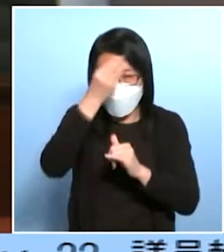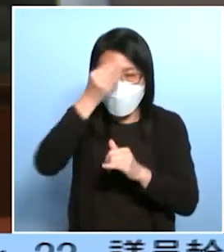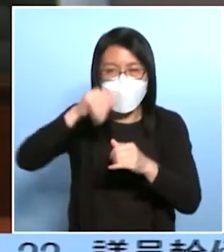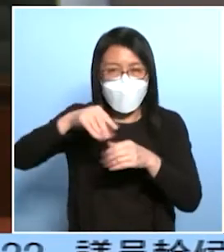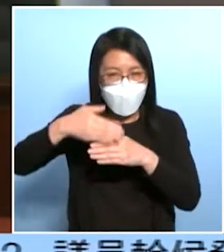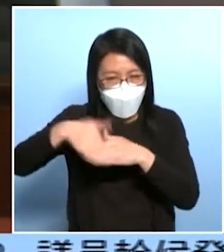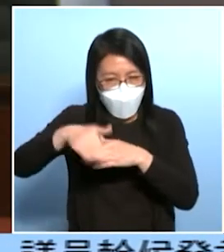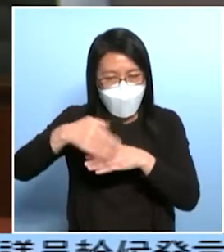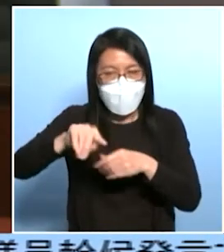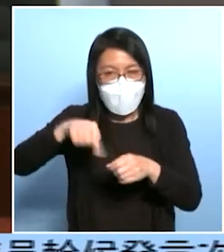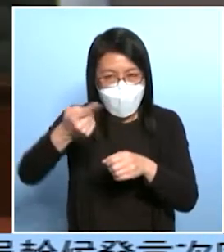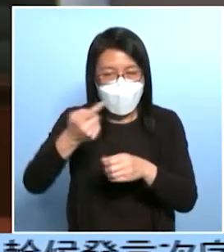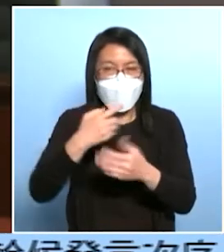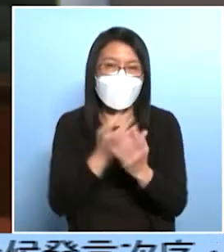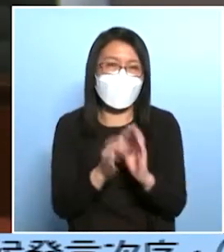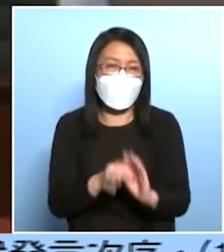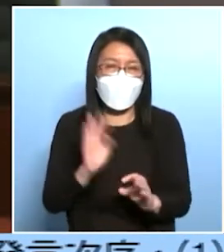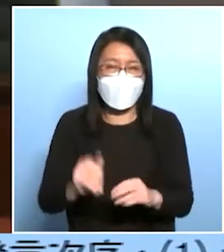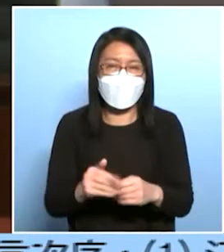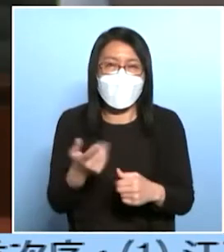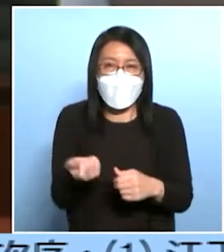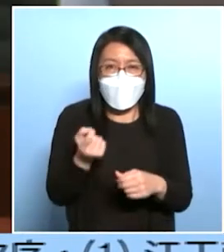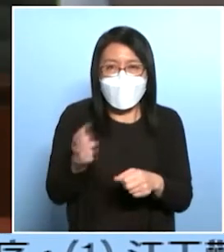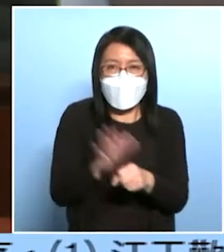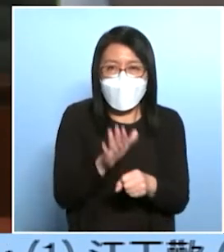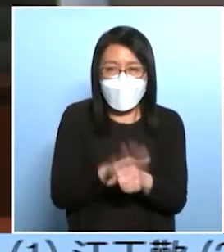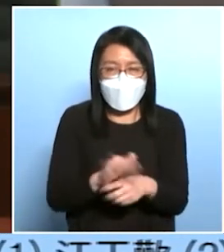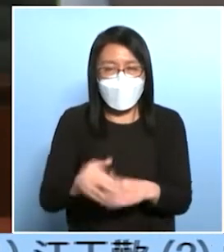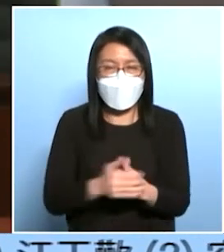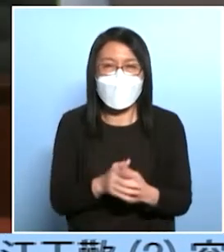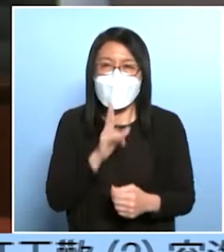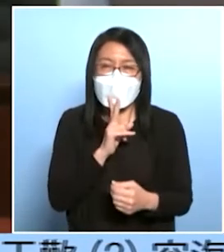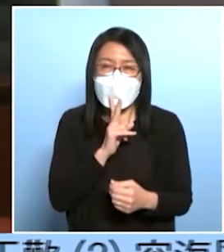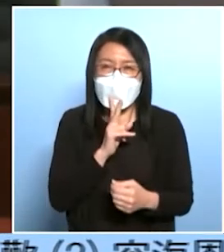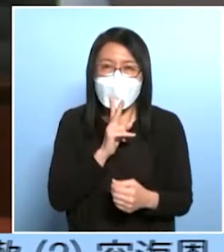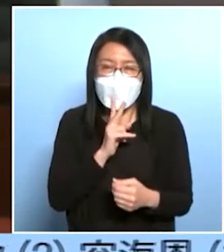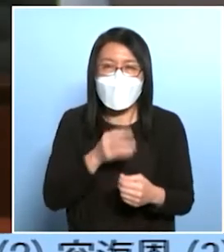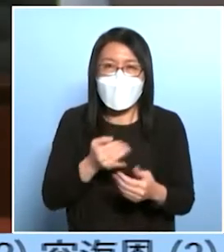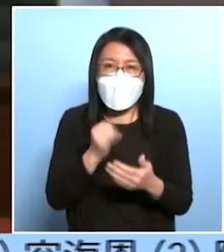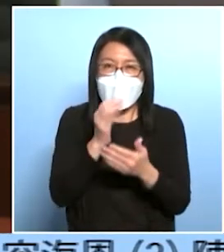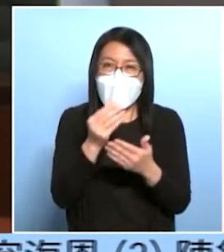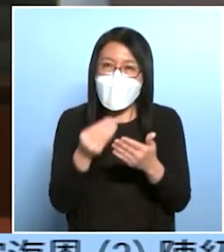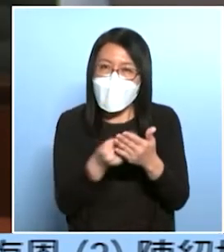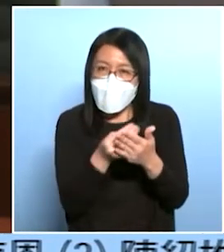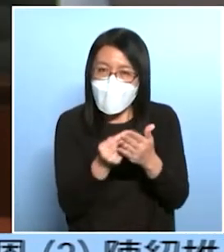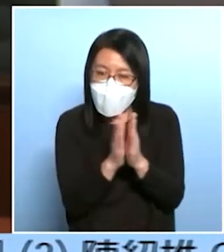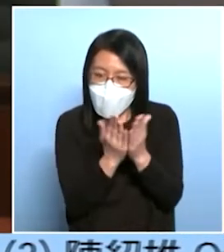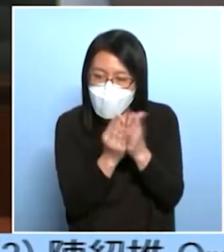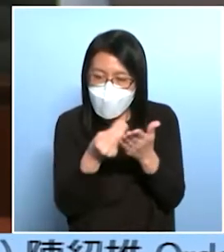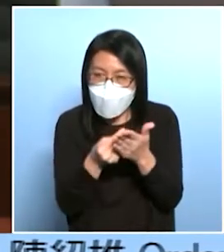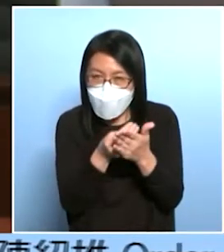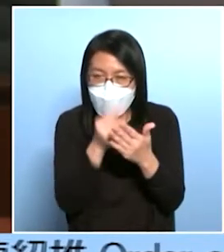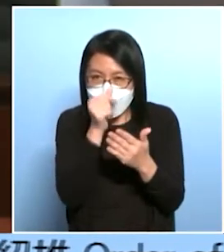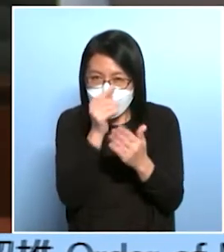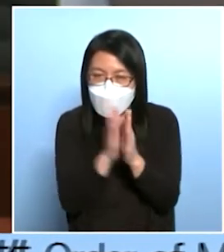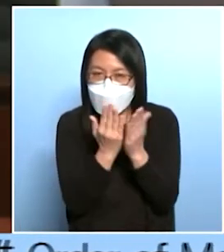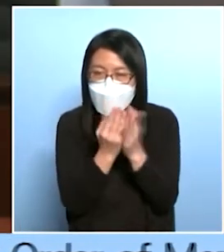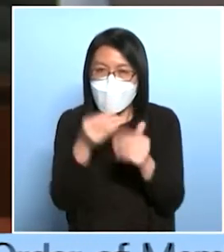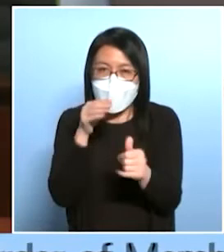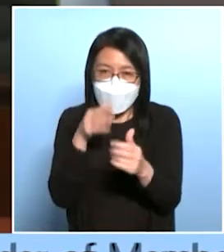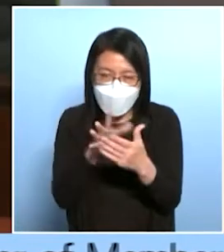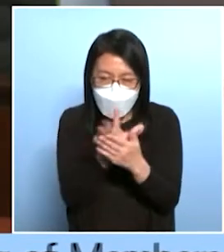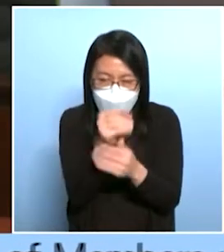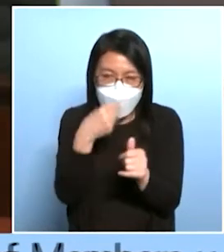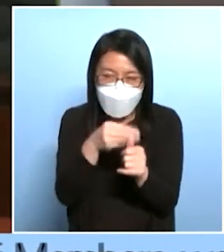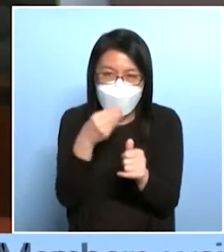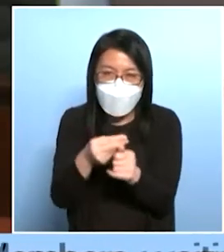能性，例如是鄰近的日本，他們就設有這個漫畫專業大學，專門培訓漫畫、插畫、